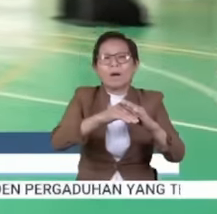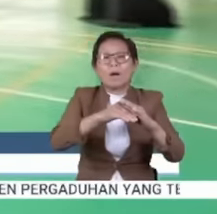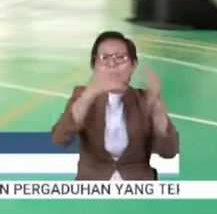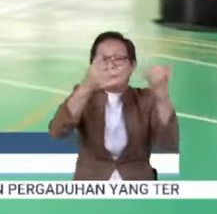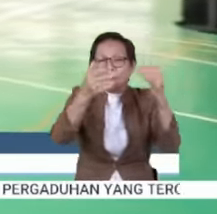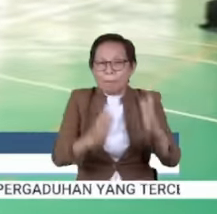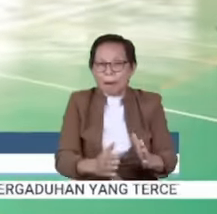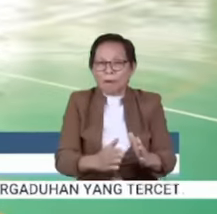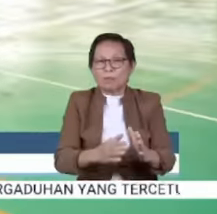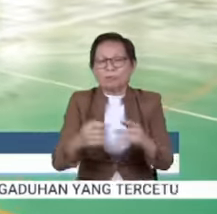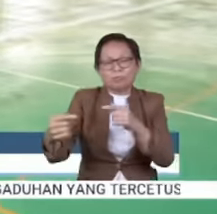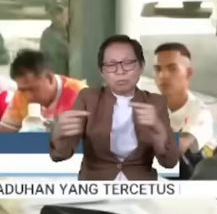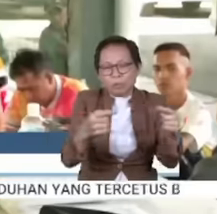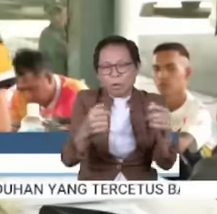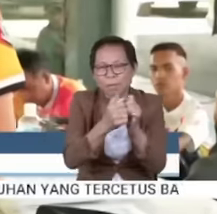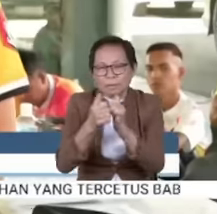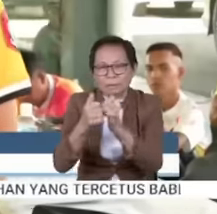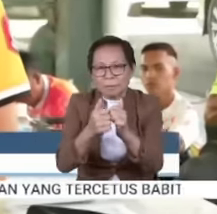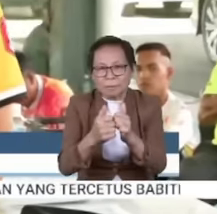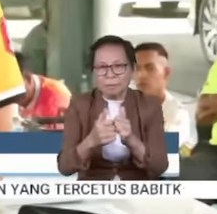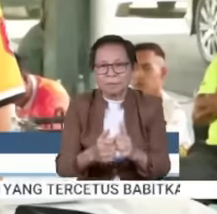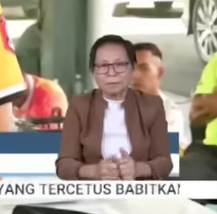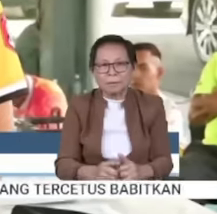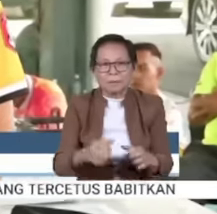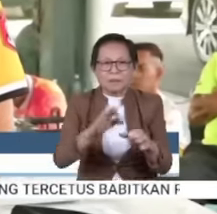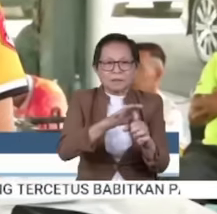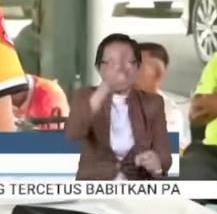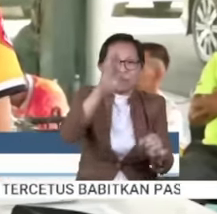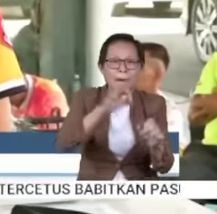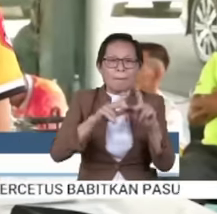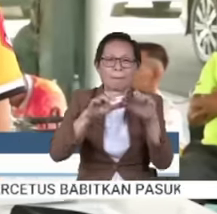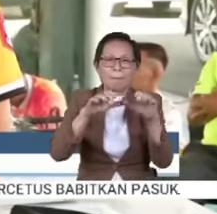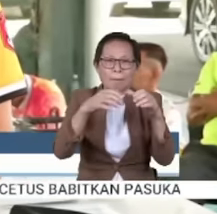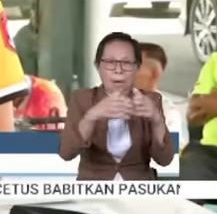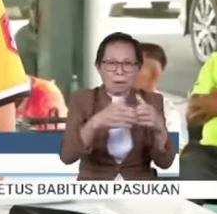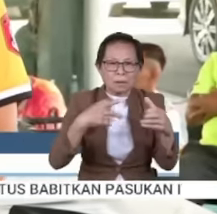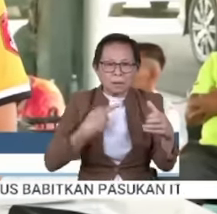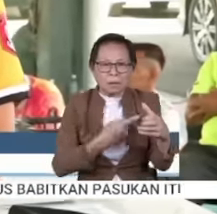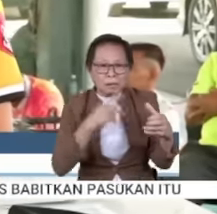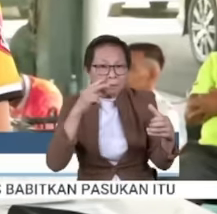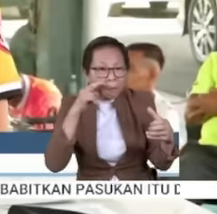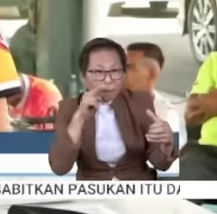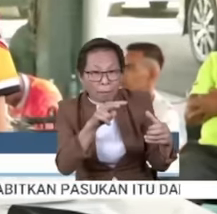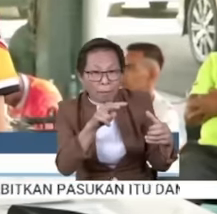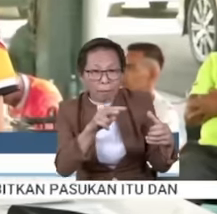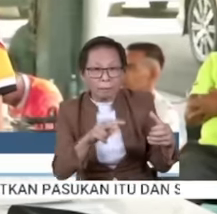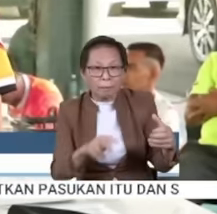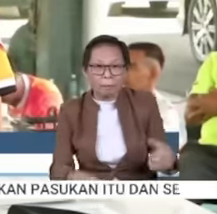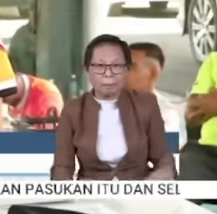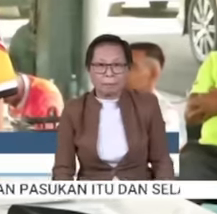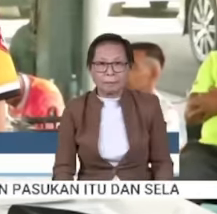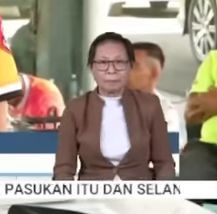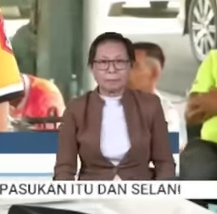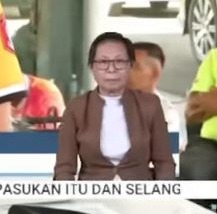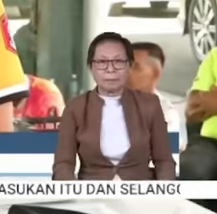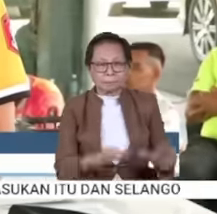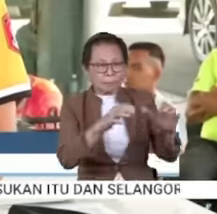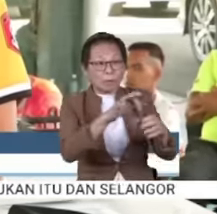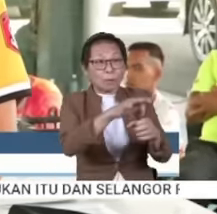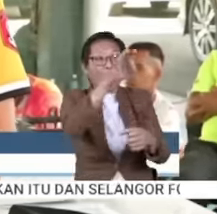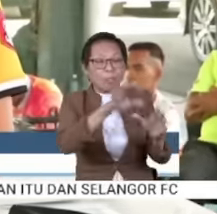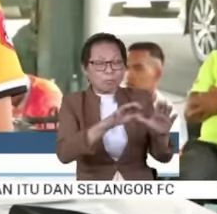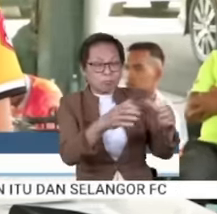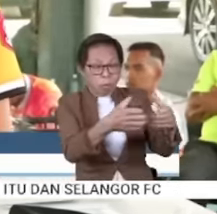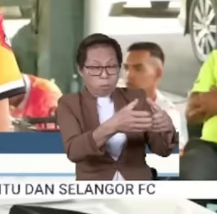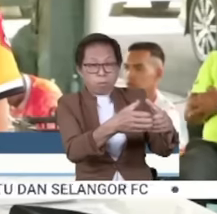untuk beraksi bersama semangat memasukkan yang kita nampak yang mana seorang